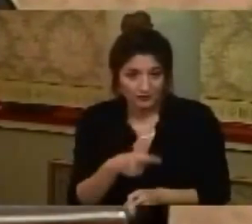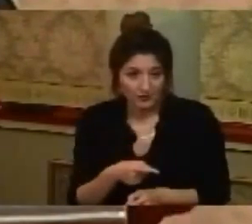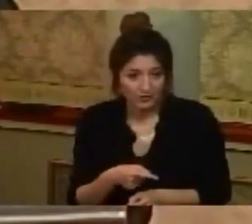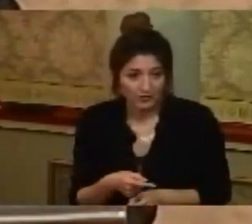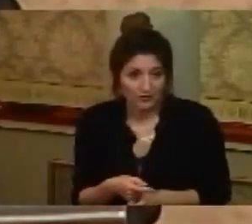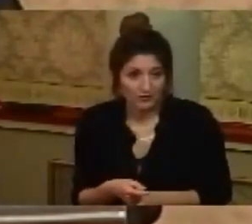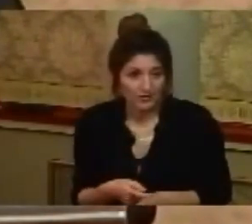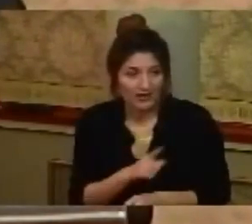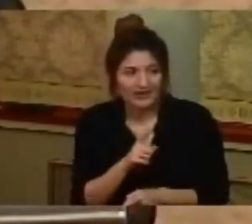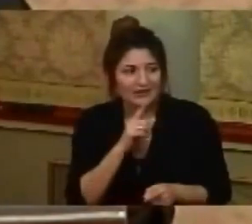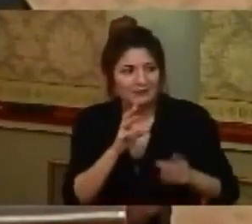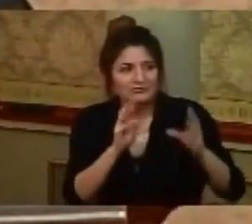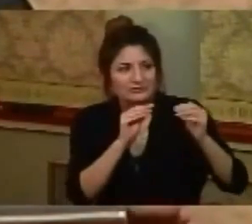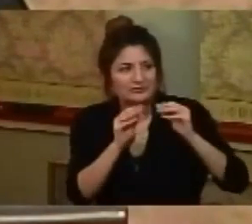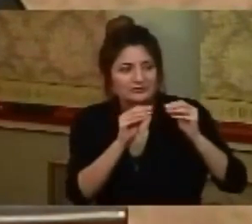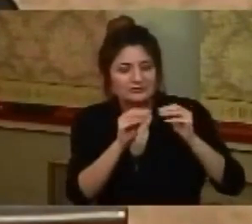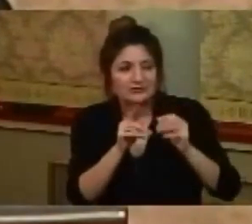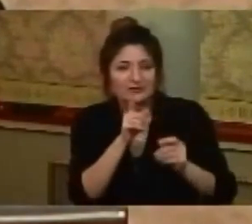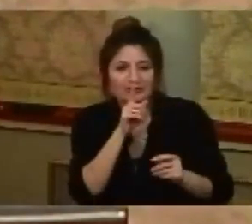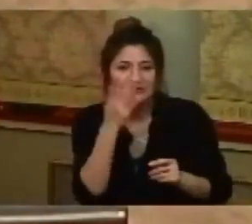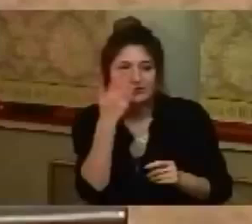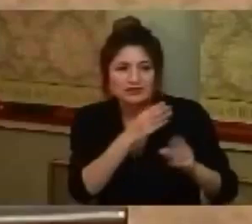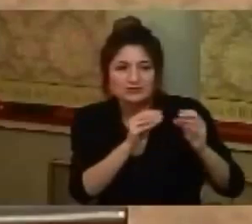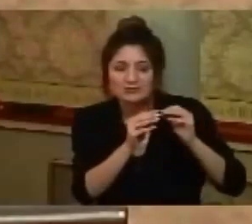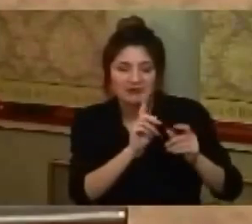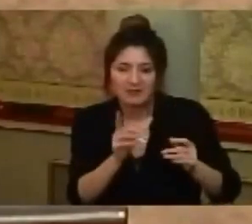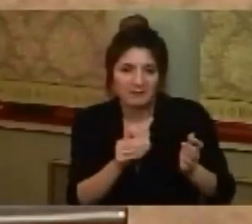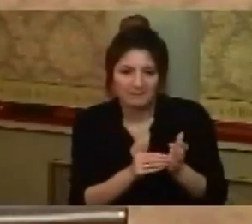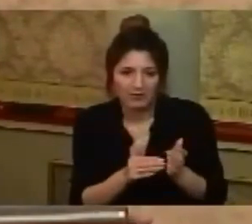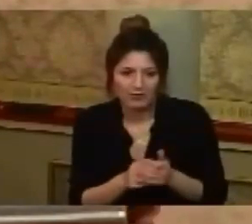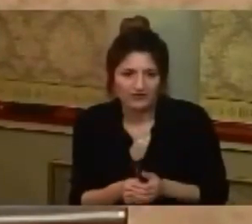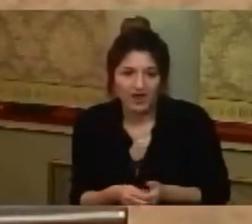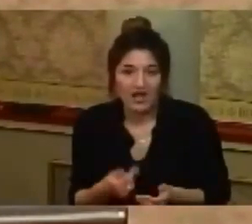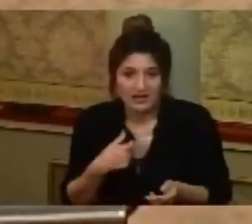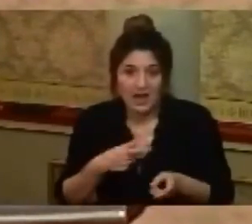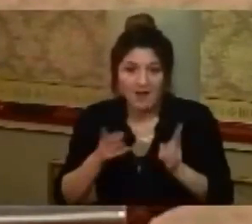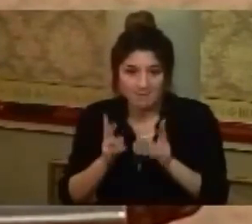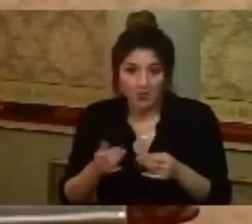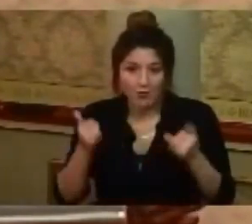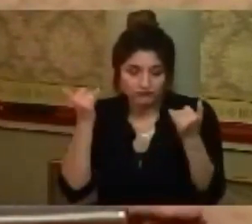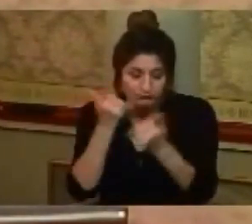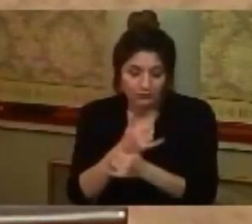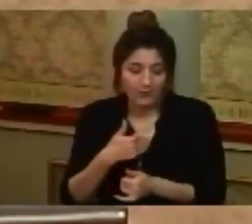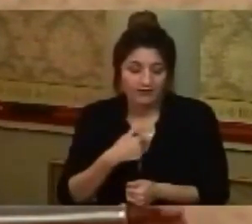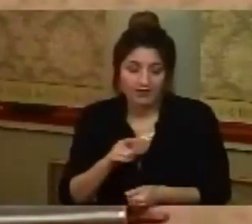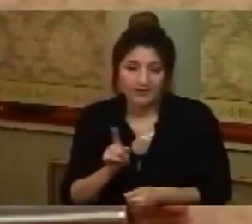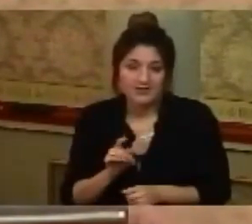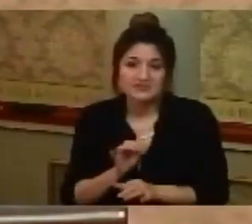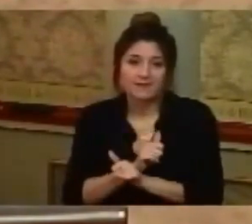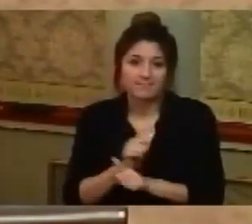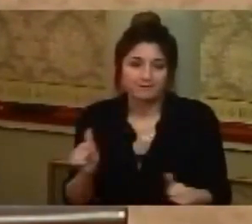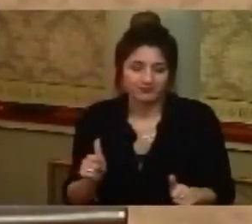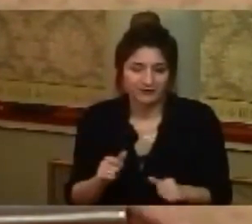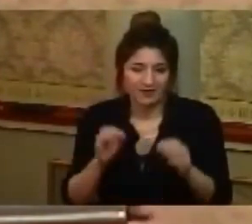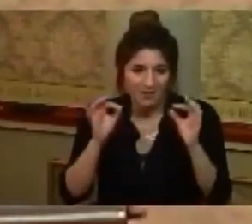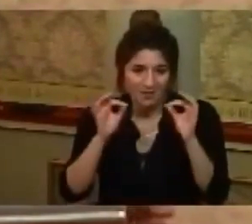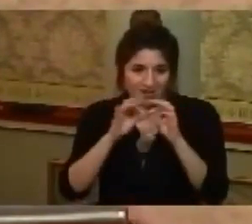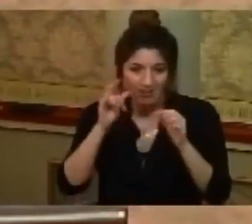Ne morate se došaptavati, nema potrebe za to. Ja mogu i pogriješiti, nisam savršen.